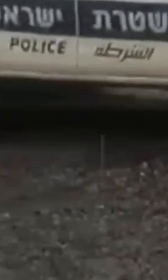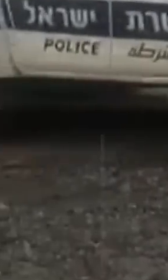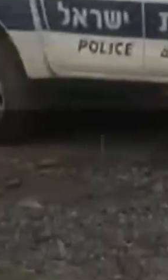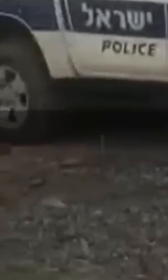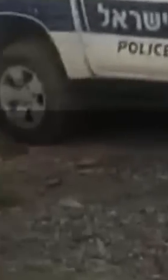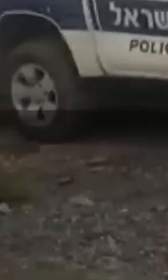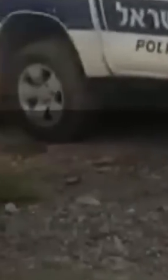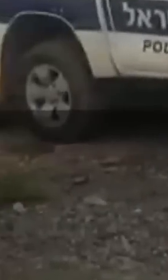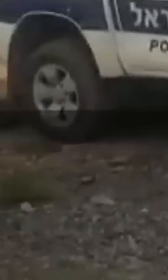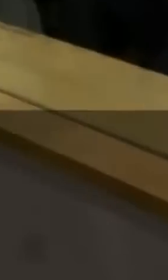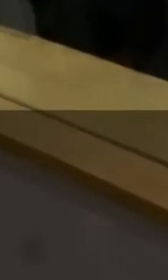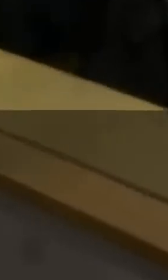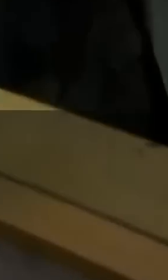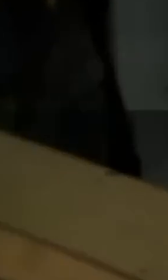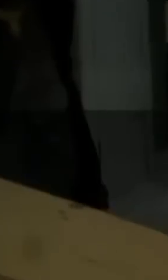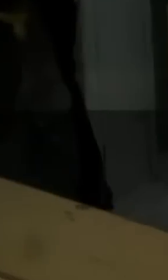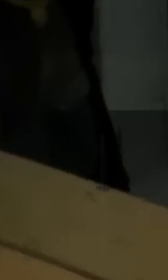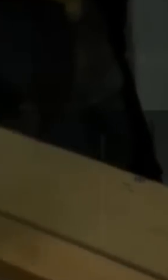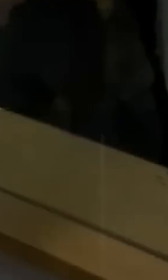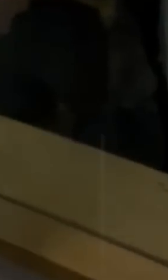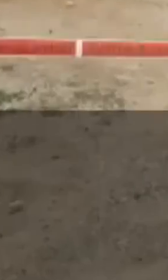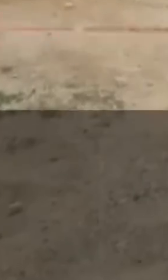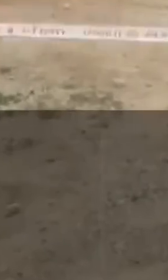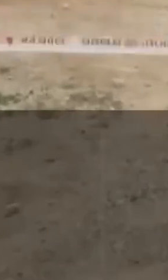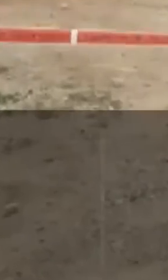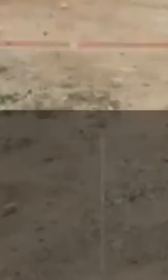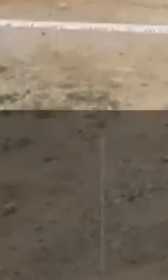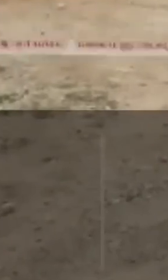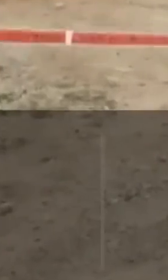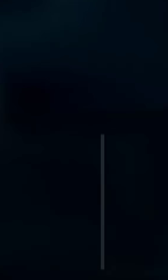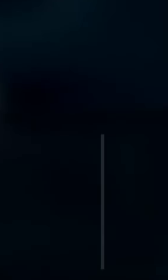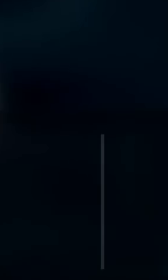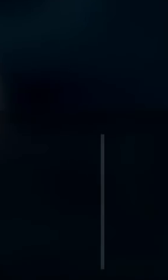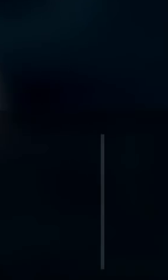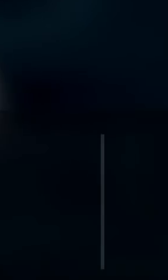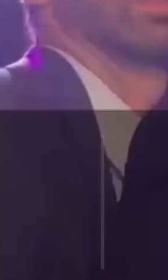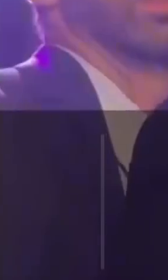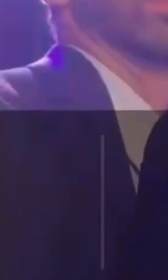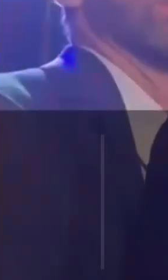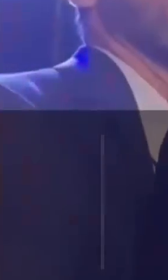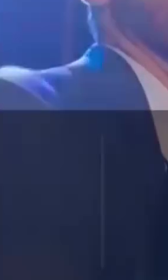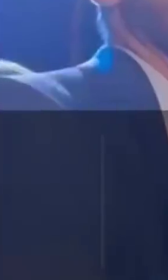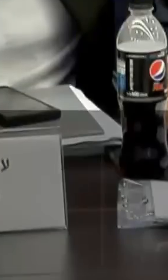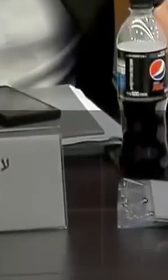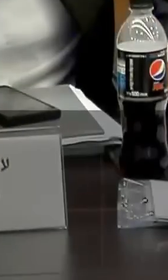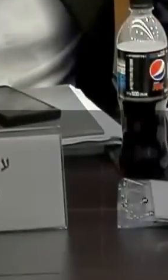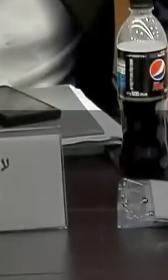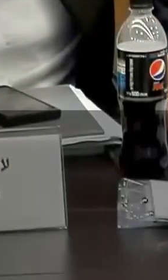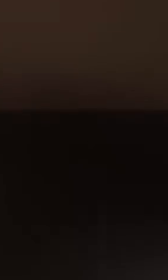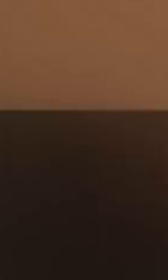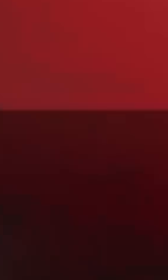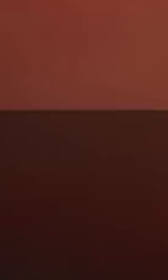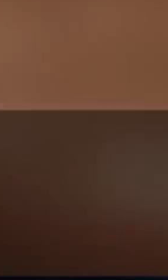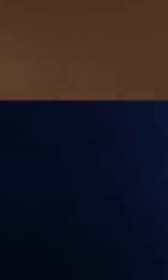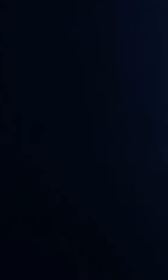גבר הביא את גופת אחותו למדה ואמר שחטתי אותה. אחרי ארבעה נרצחים ביומיים, זאת התוכנית של בן גביר והמפכ"ל